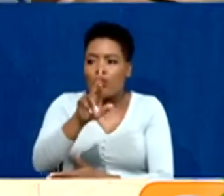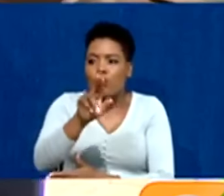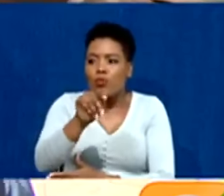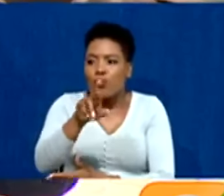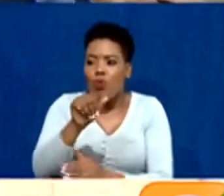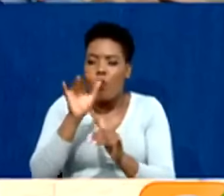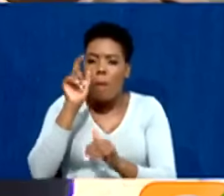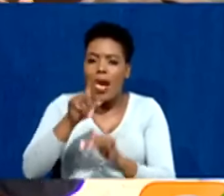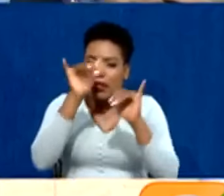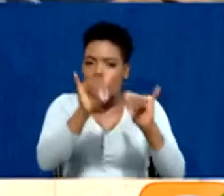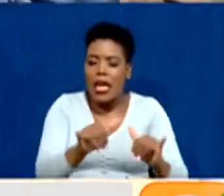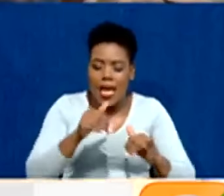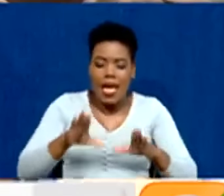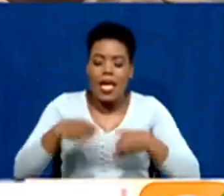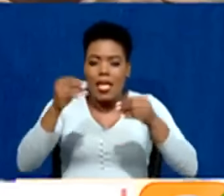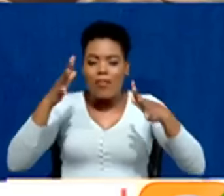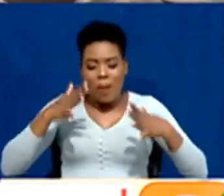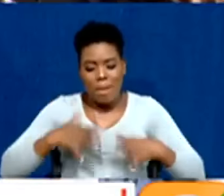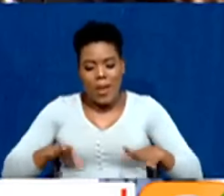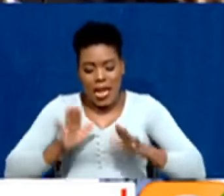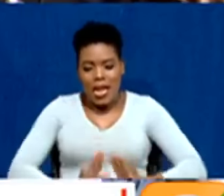Leave the people of Mukuru alone.